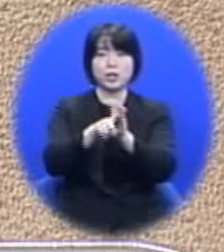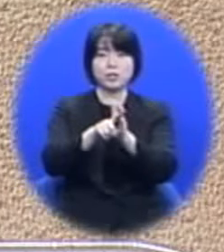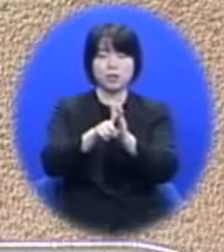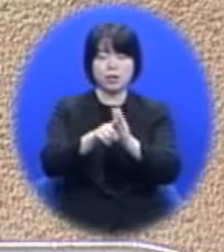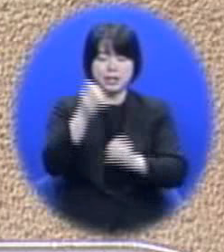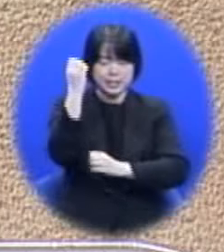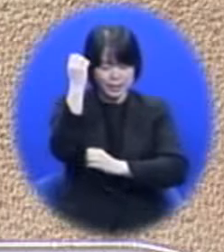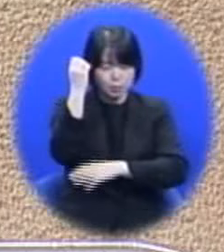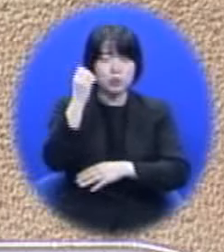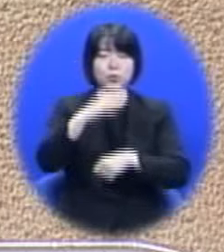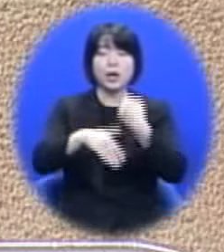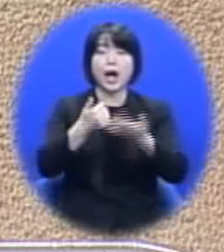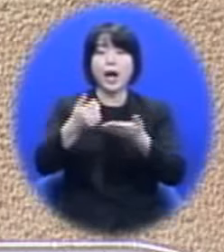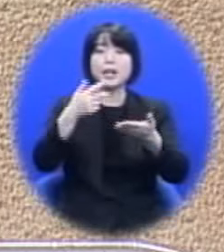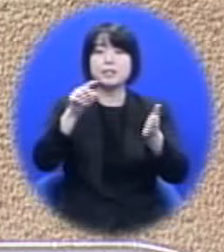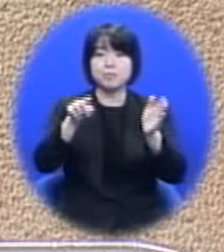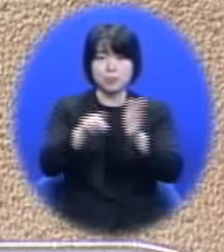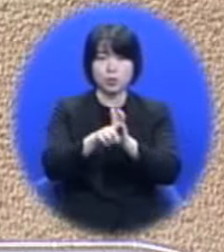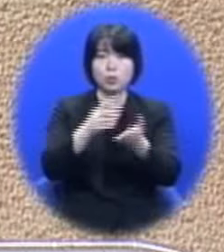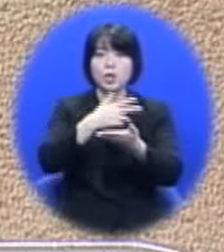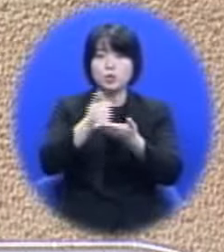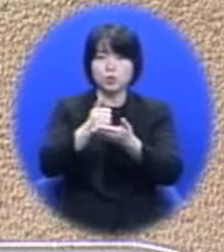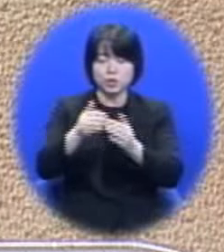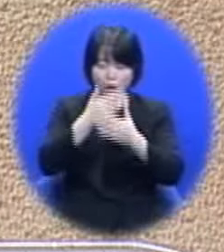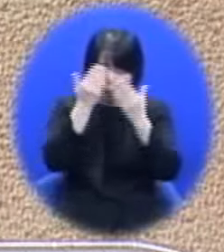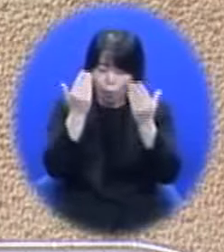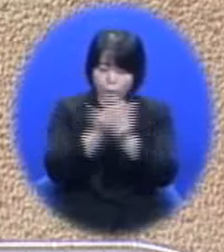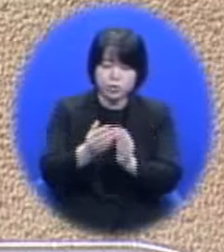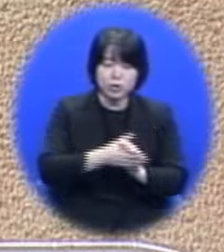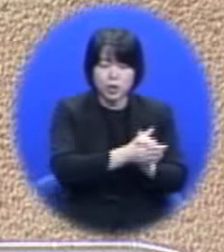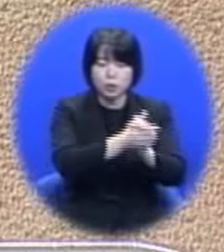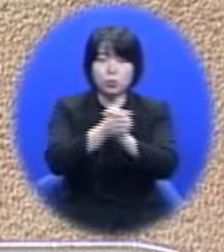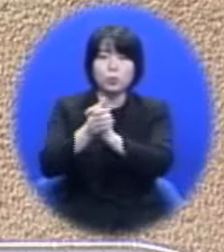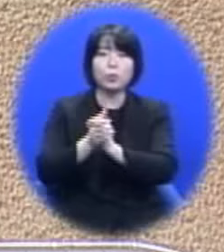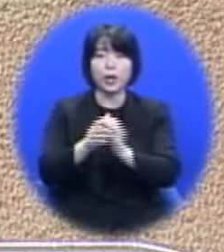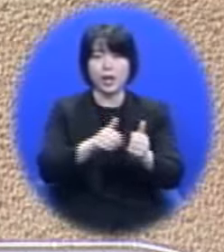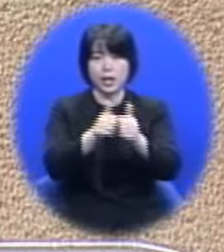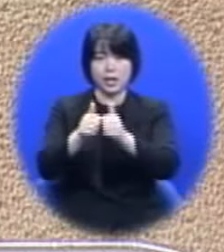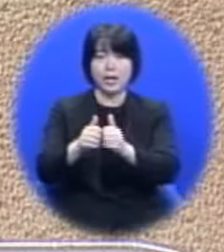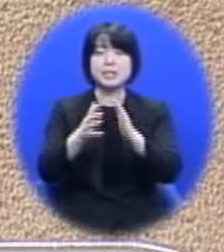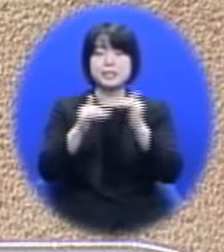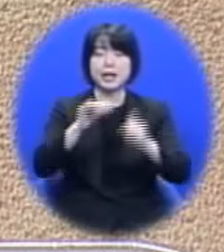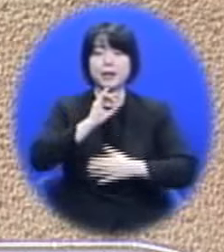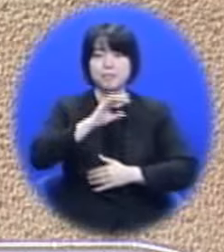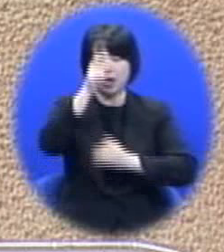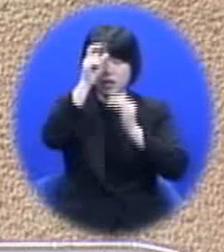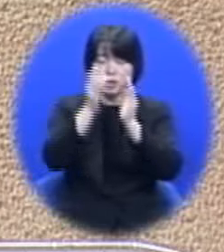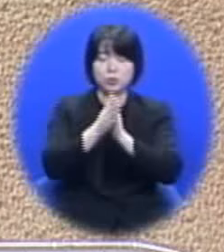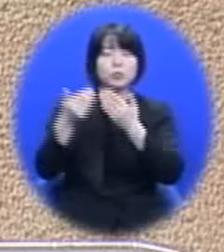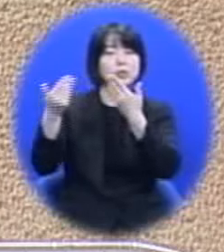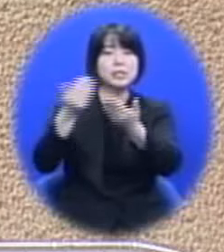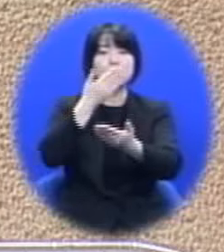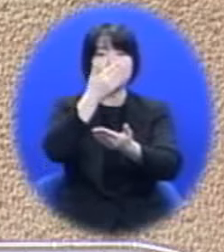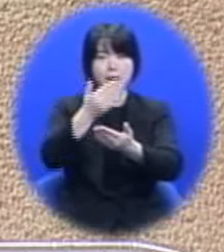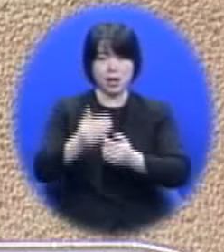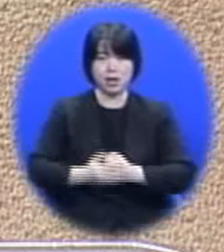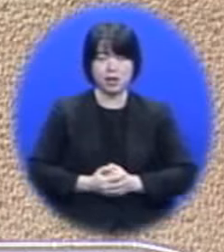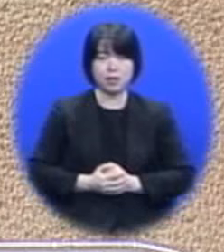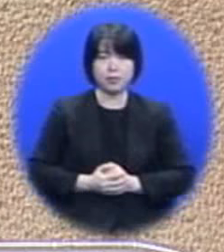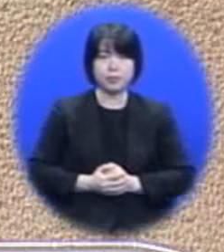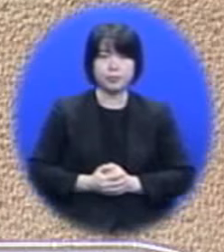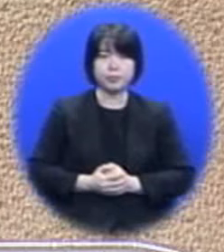믿고 주님과 온전히 동행하는 바로 그 사람이어야 기도가 되는 거예요.